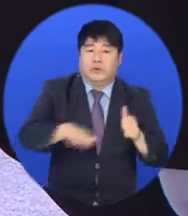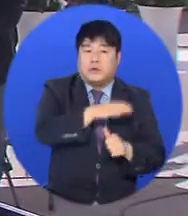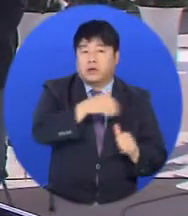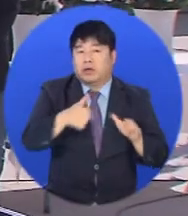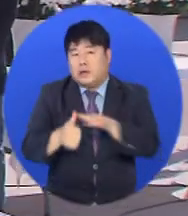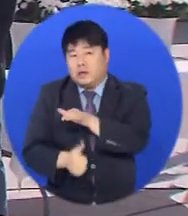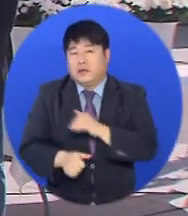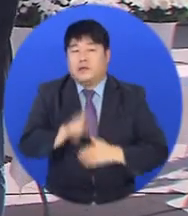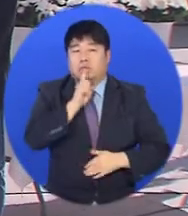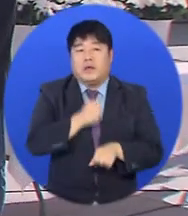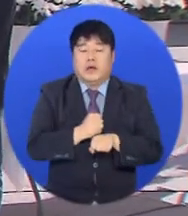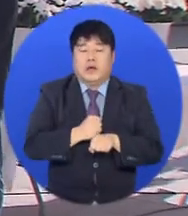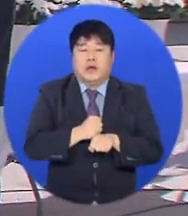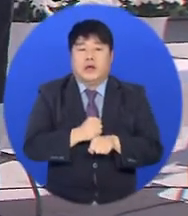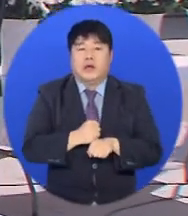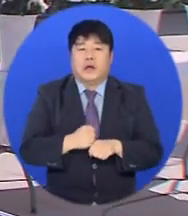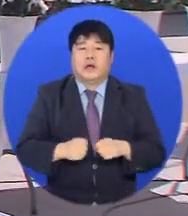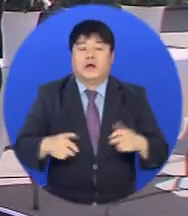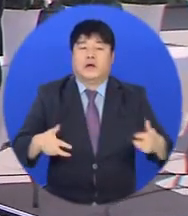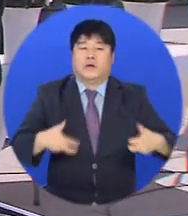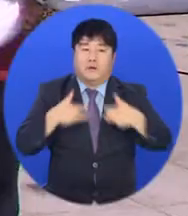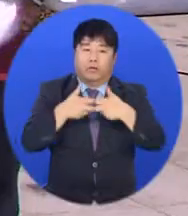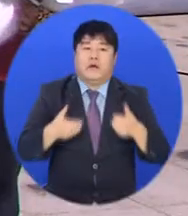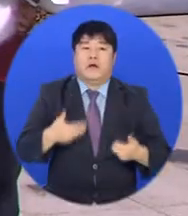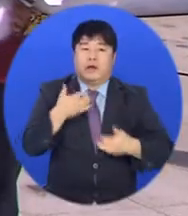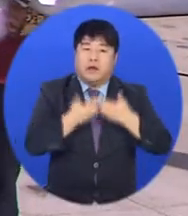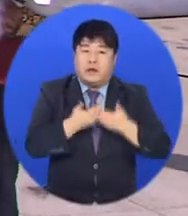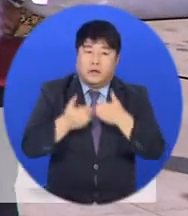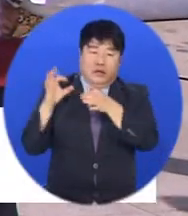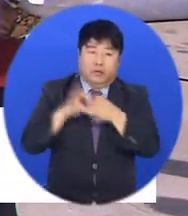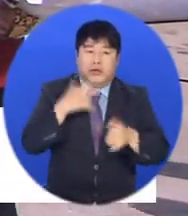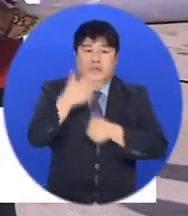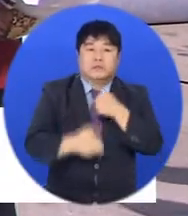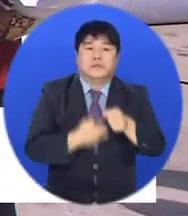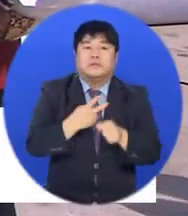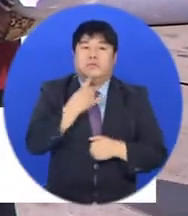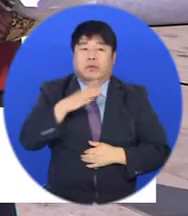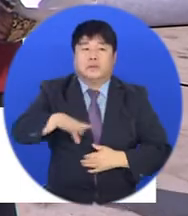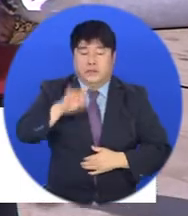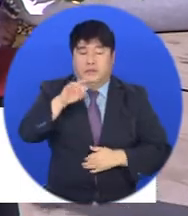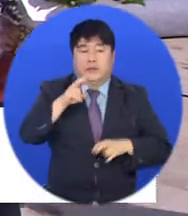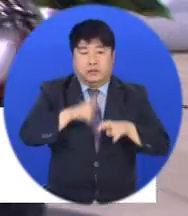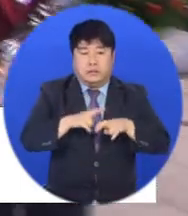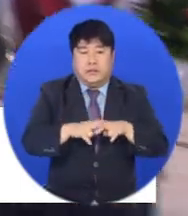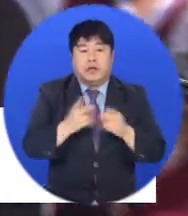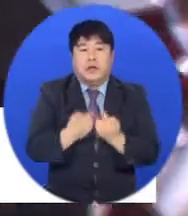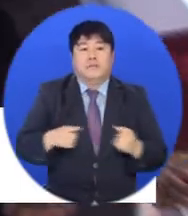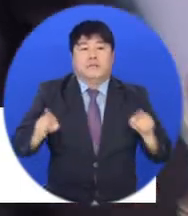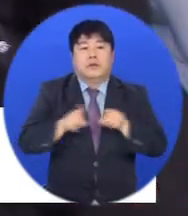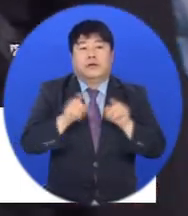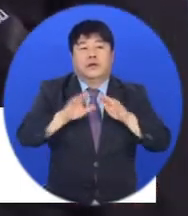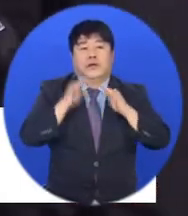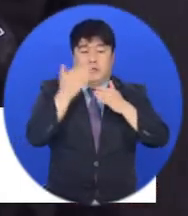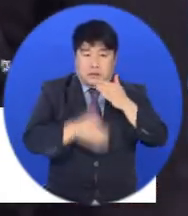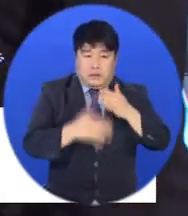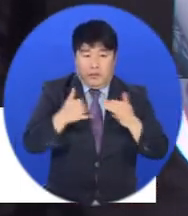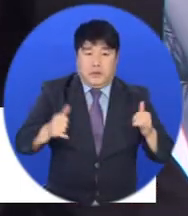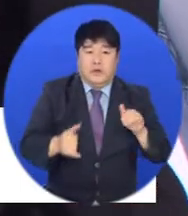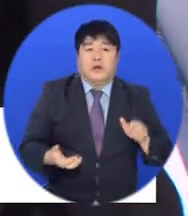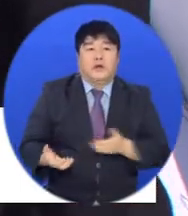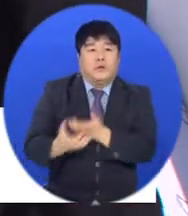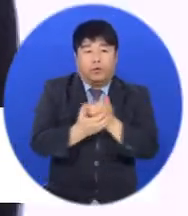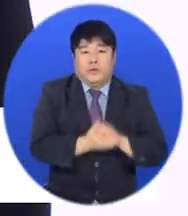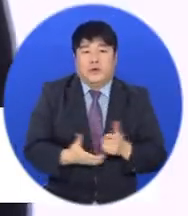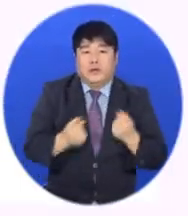지목하며 반목과 갈등을 이어온 상황. 72년 만에 처음으로 자리를 함께한 유족들은 화해와 상생을